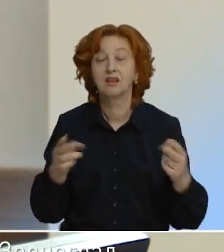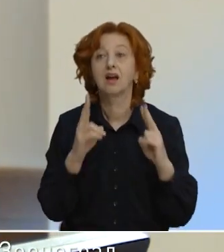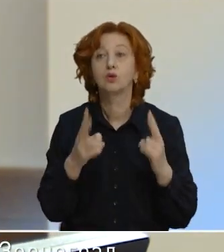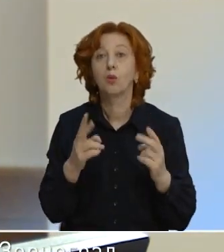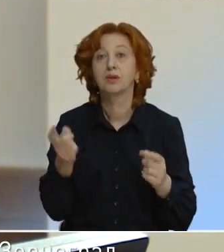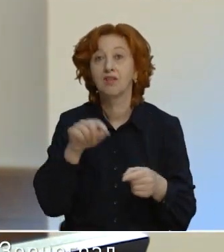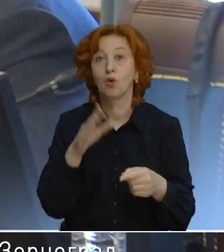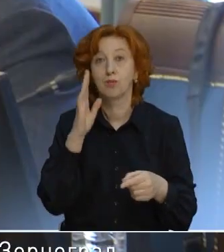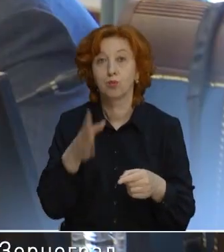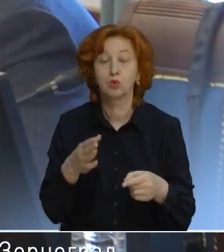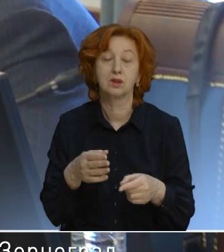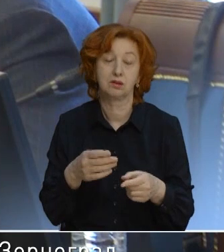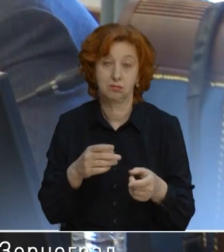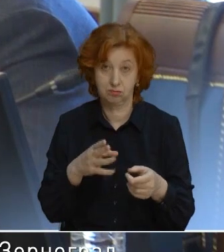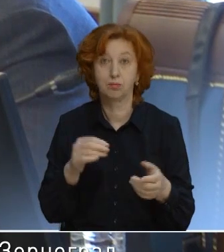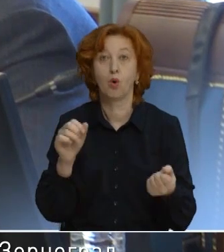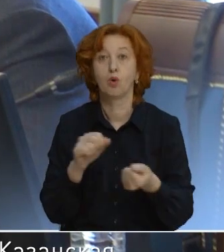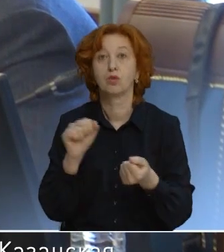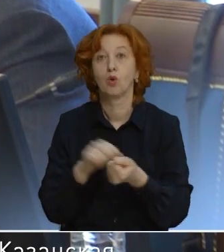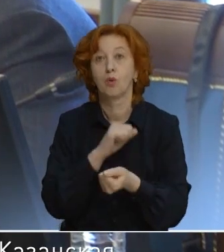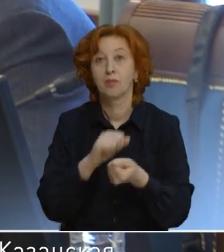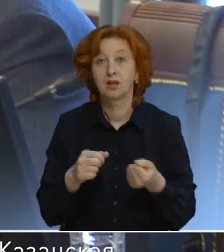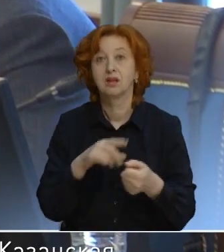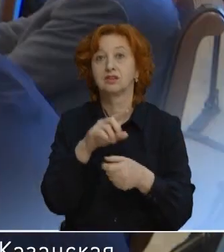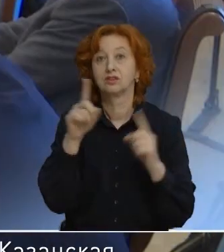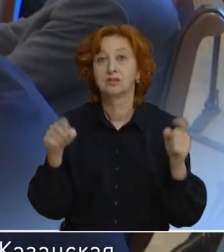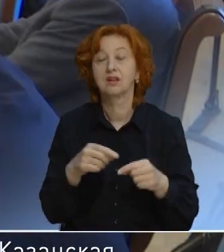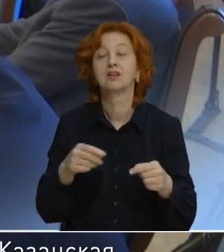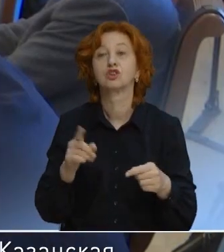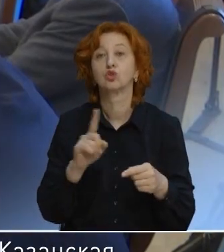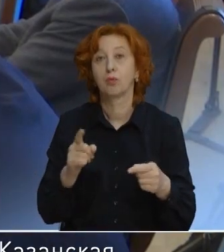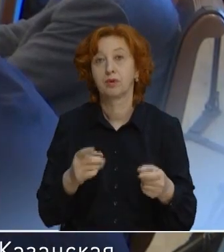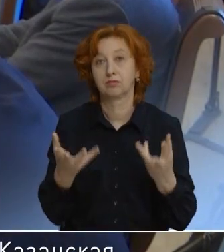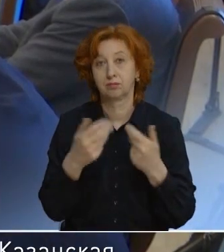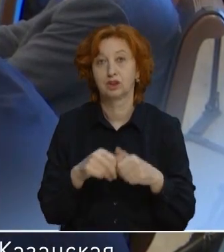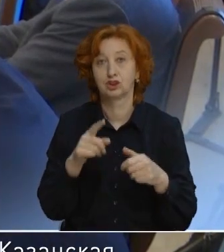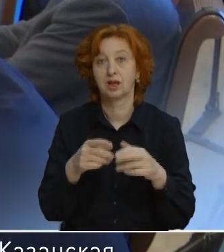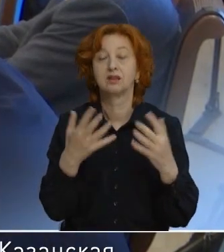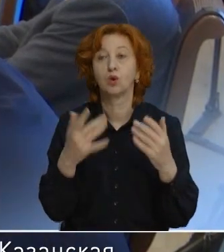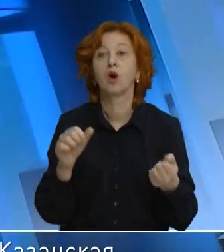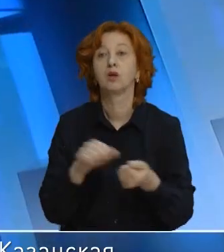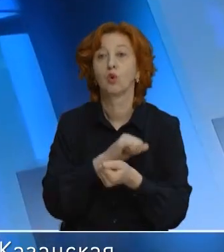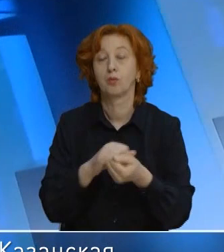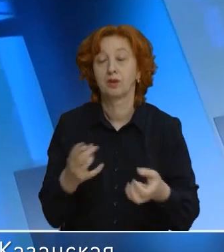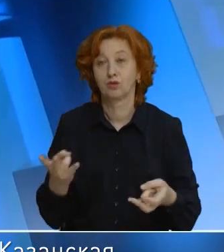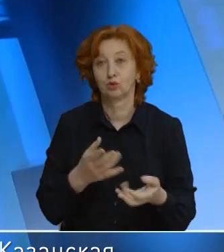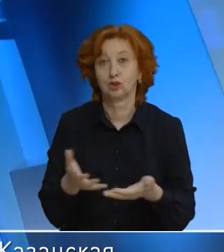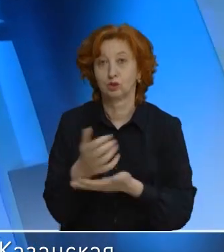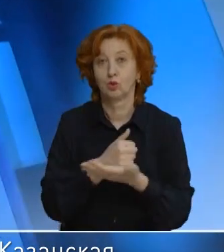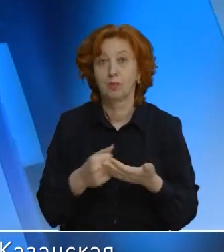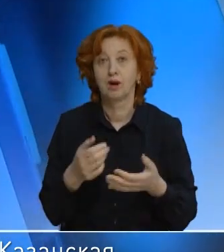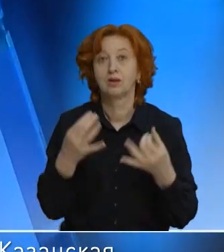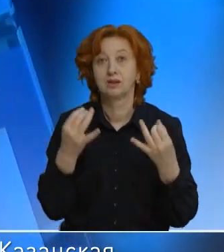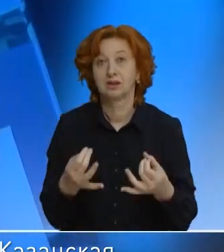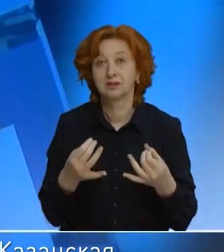того, оформление прав собственности должно проходить через МФЦ, чтобы упростить процедуру оформления документов.